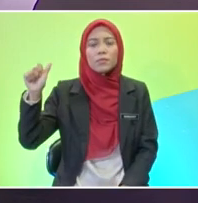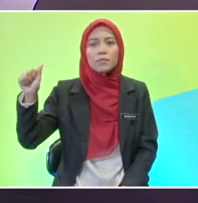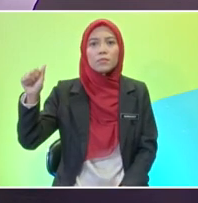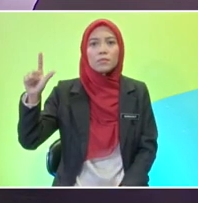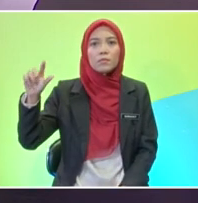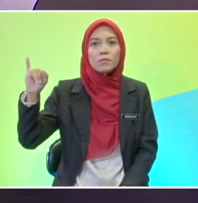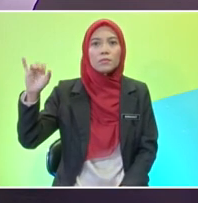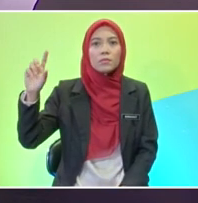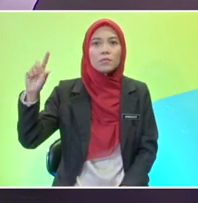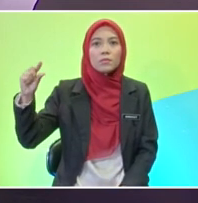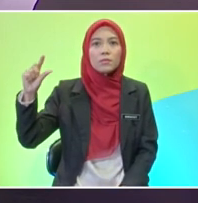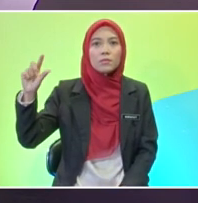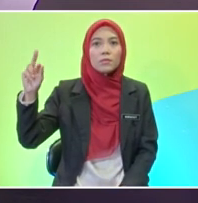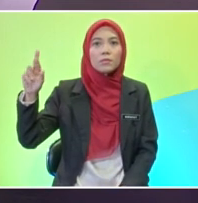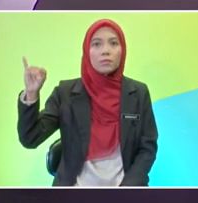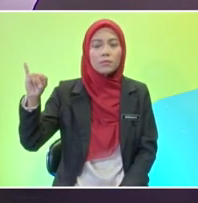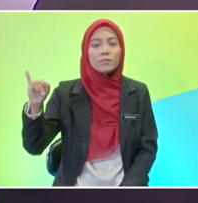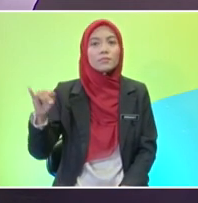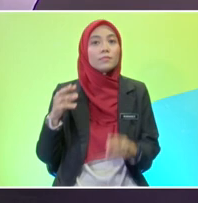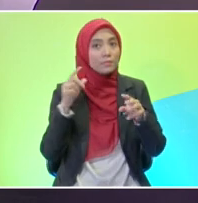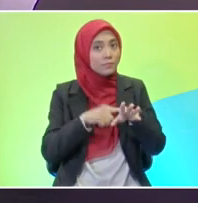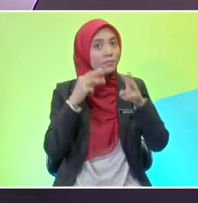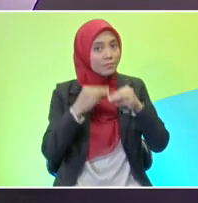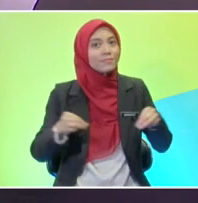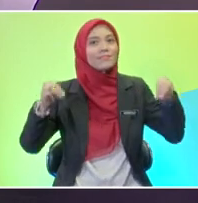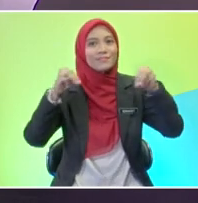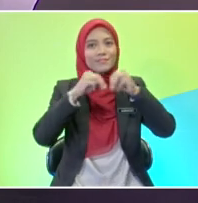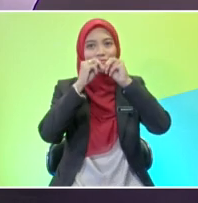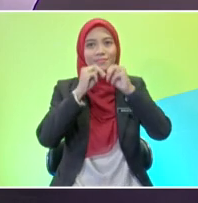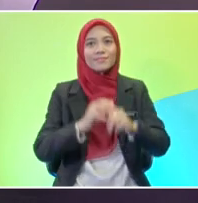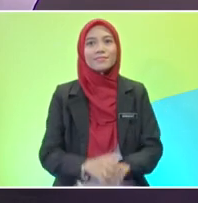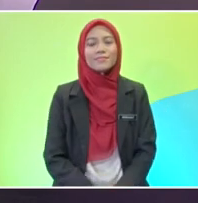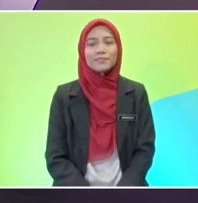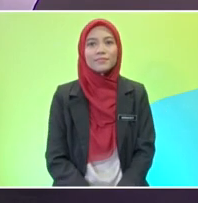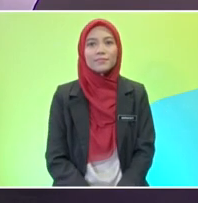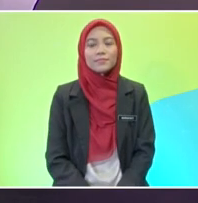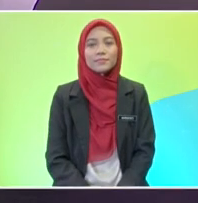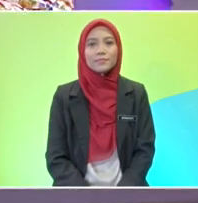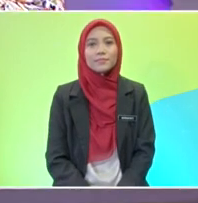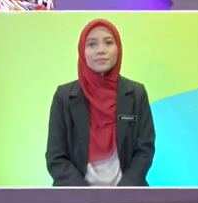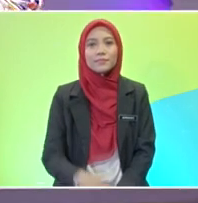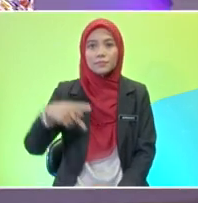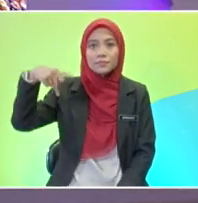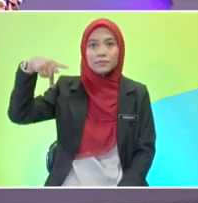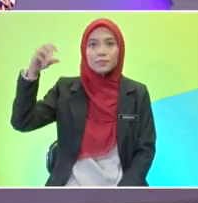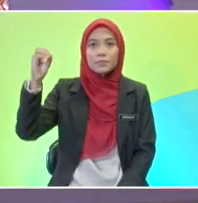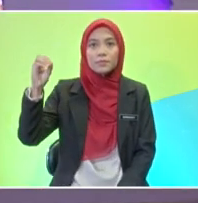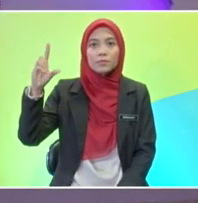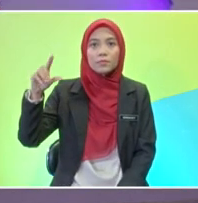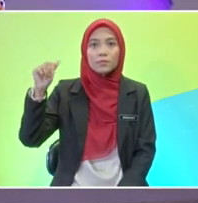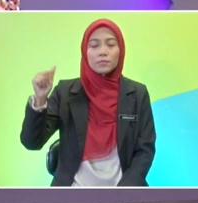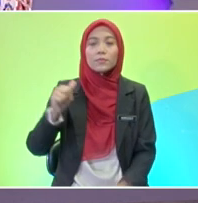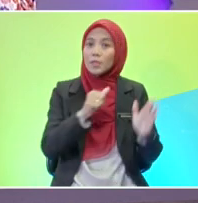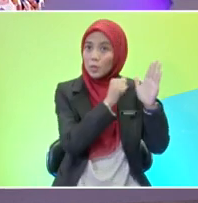untuk diletakkan di masjid dan sebagainya Oke seterusnya pola ukiran kayu